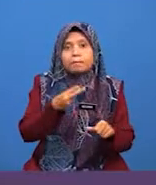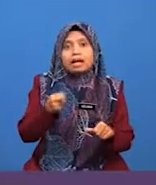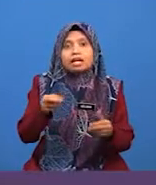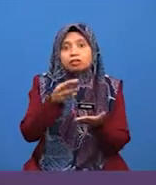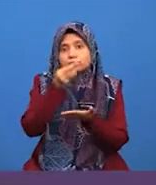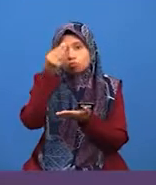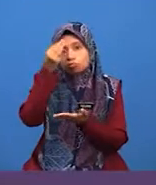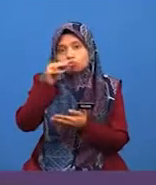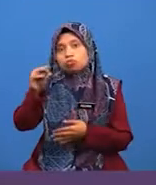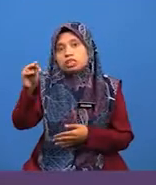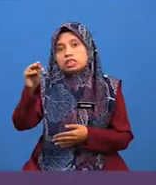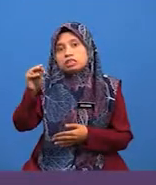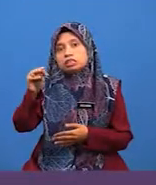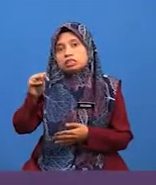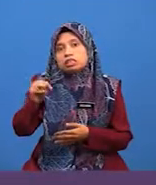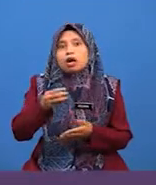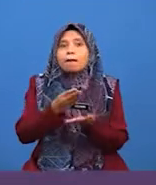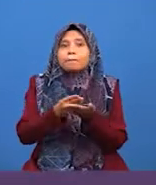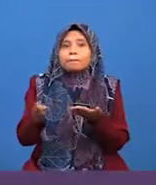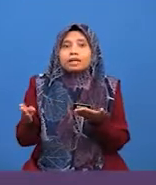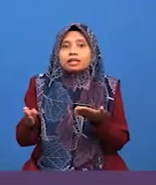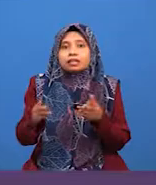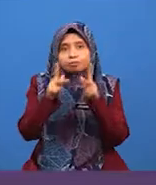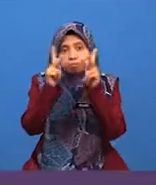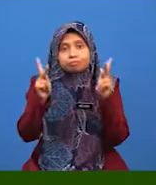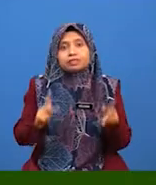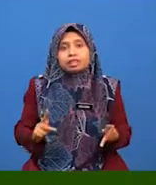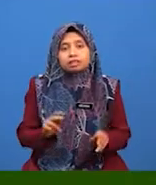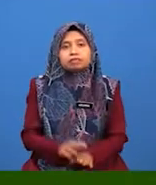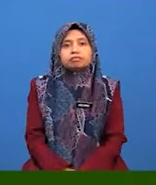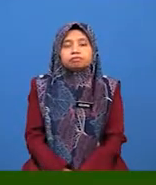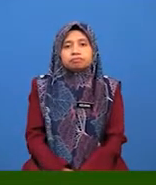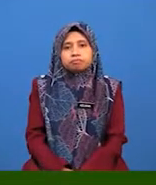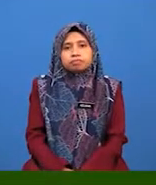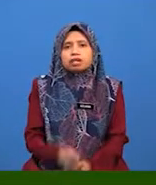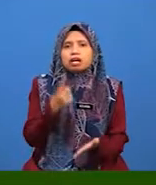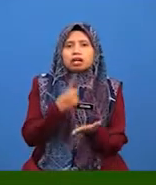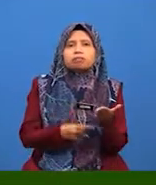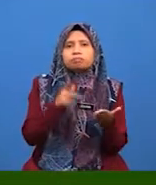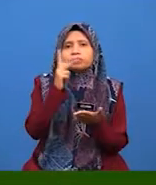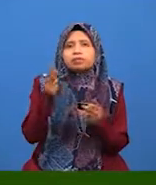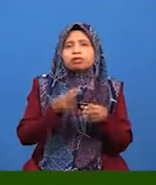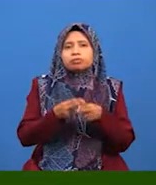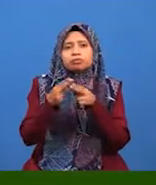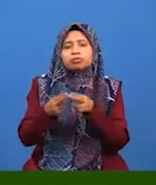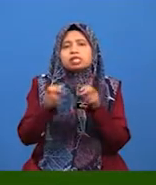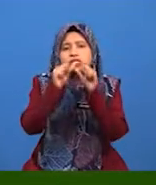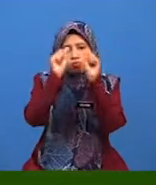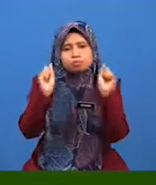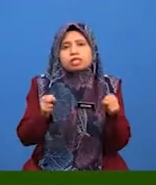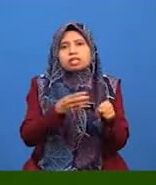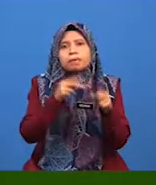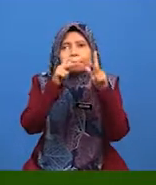pula merupakan bahagian predikat. Apakah pula subjek dan